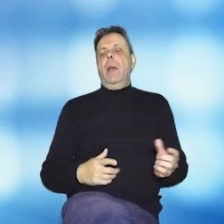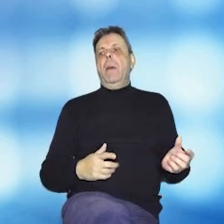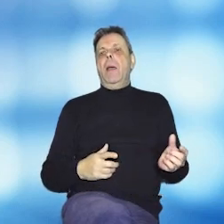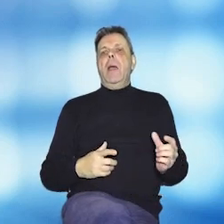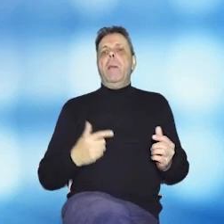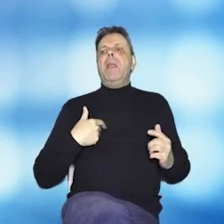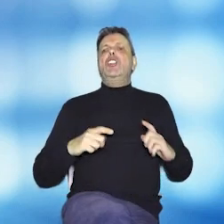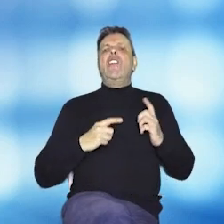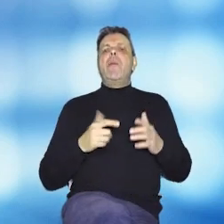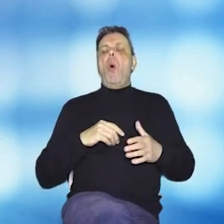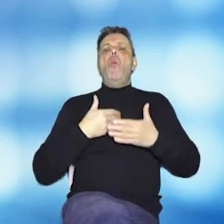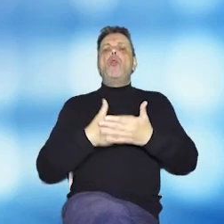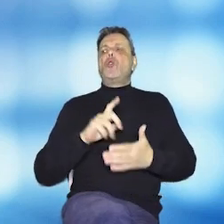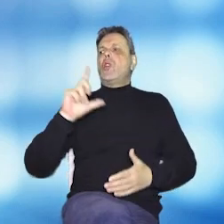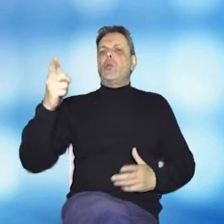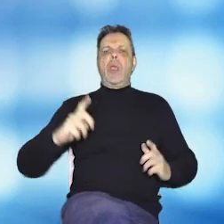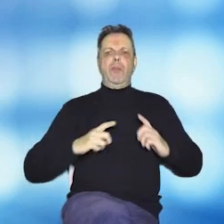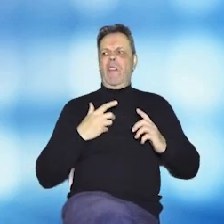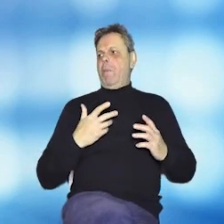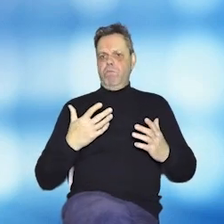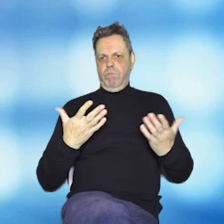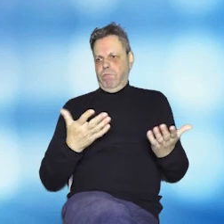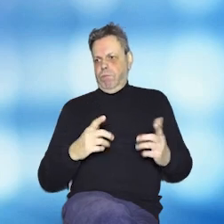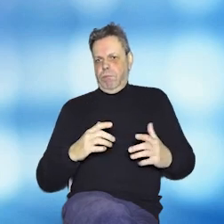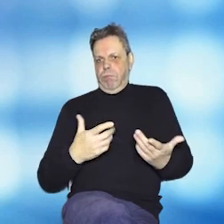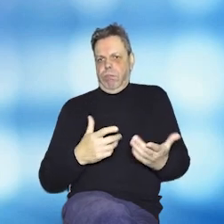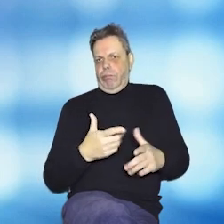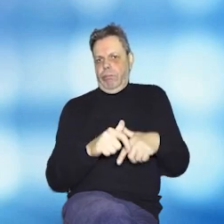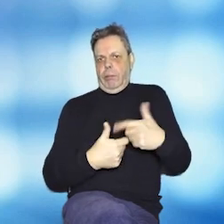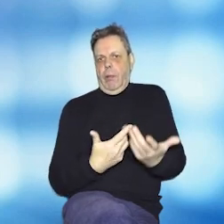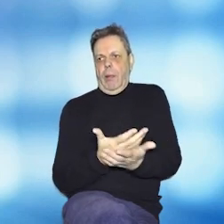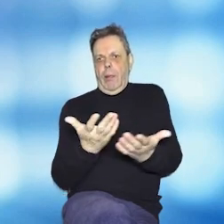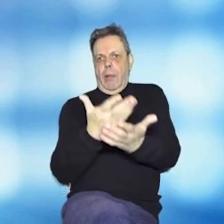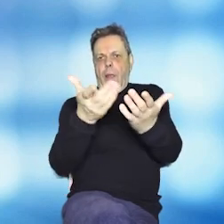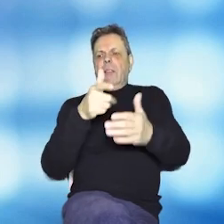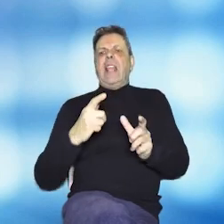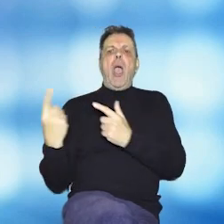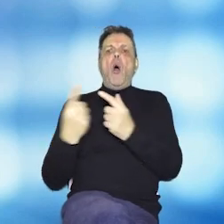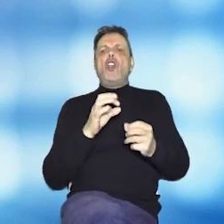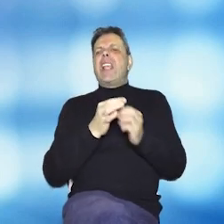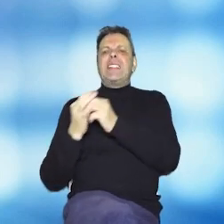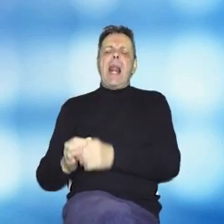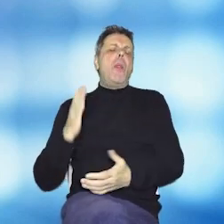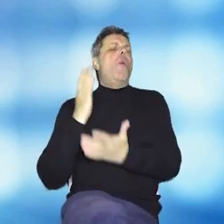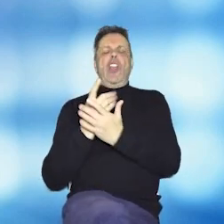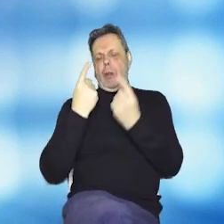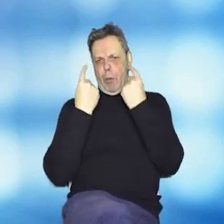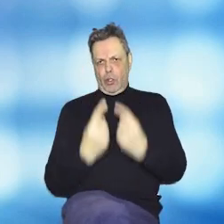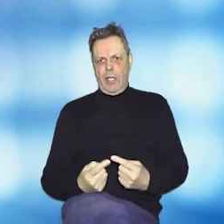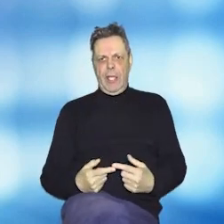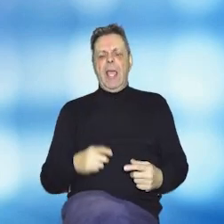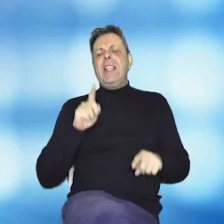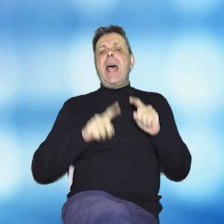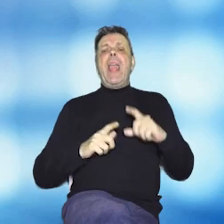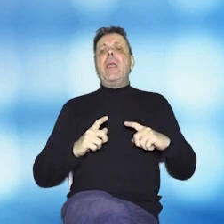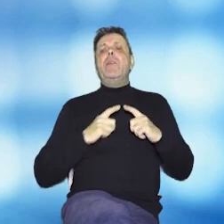prije, živimo u odnosu sa drugim živim bićima. Taj odnos je stalan i taj odnos će uvijek postojati, jel da? Sa